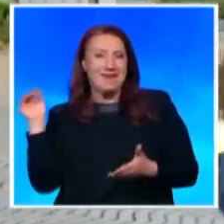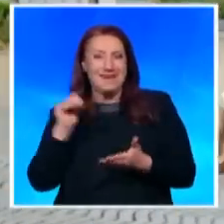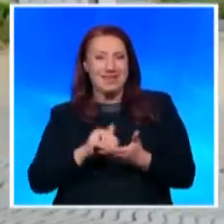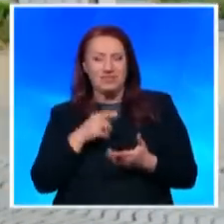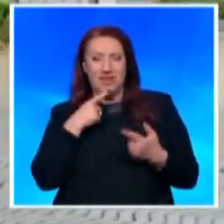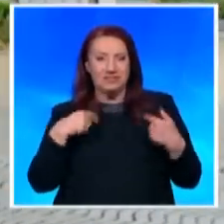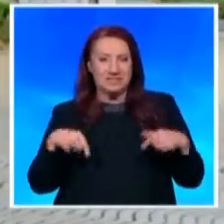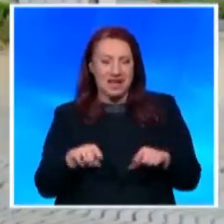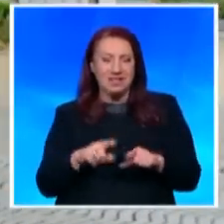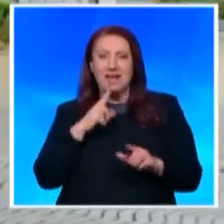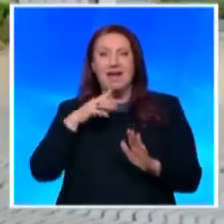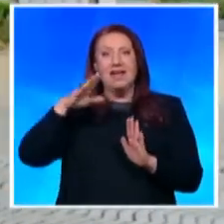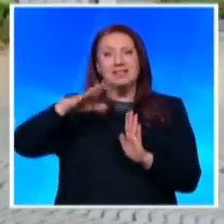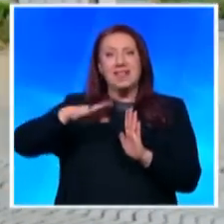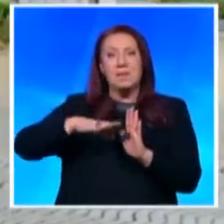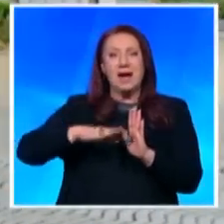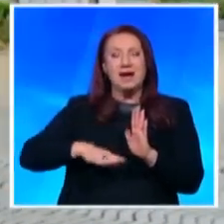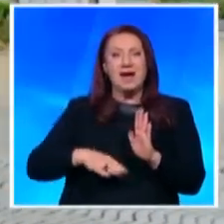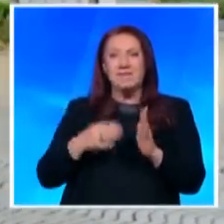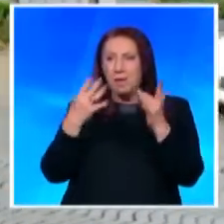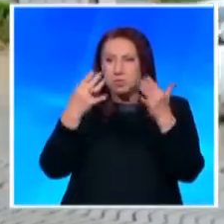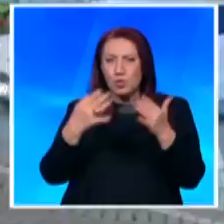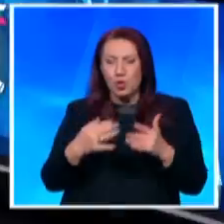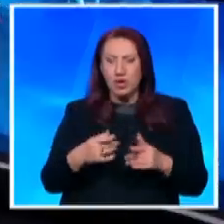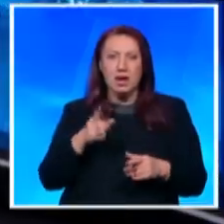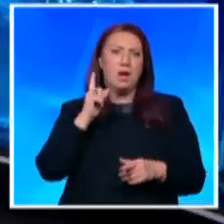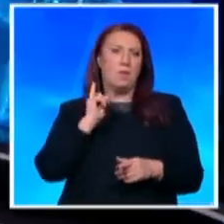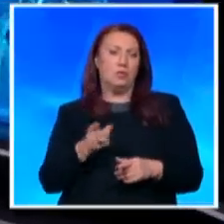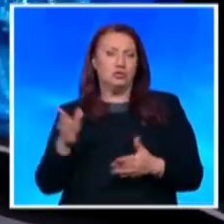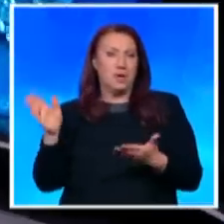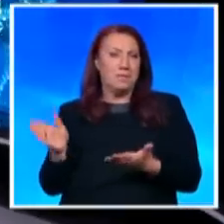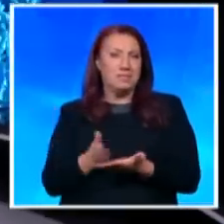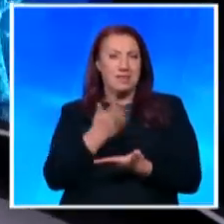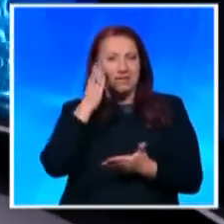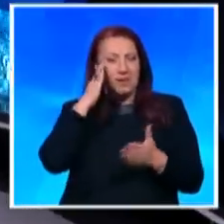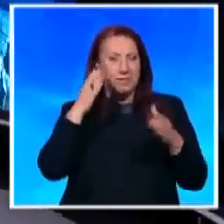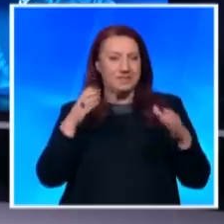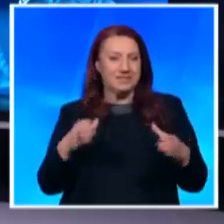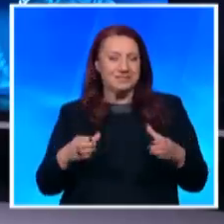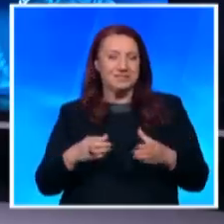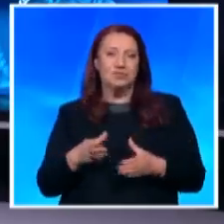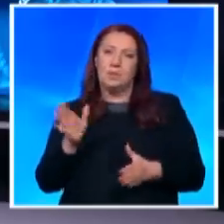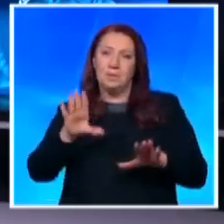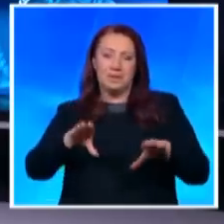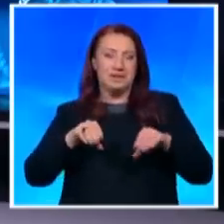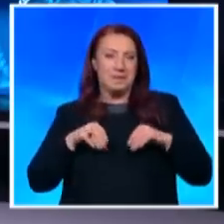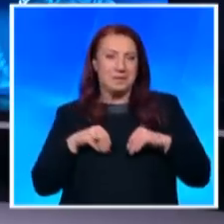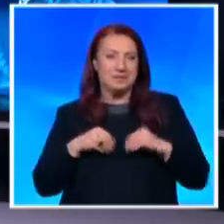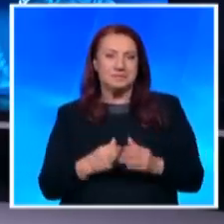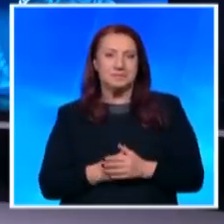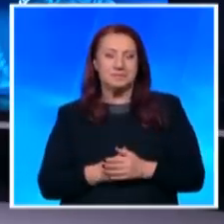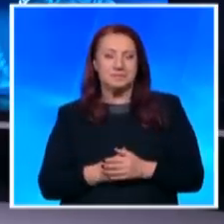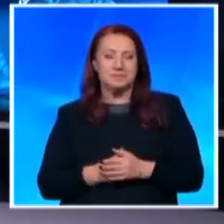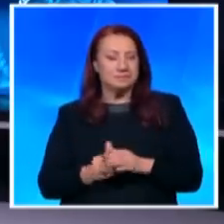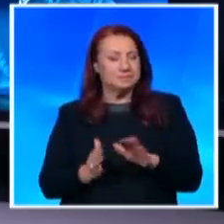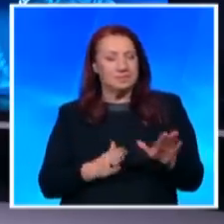на кворума до толкова, че този кабинет да бъде одобрен. Митю Маринов, благодаря. Конфликтът между главния